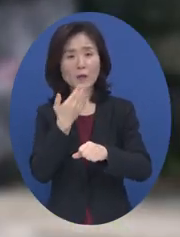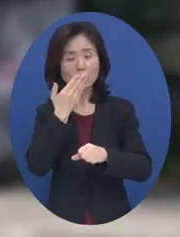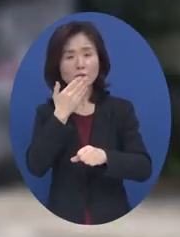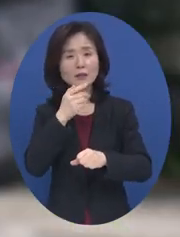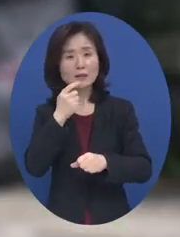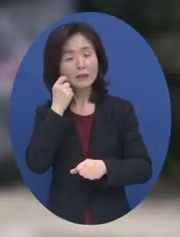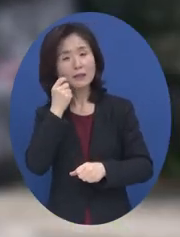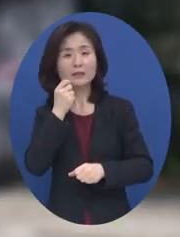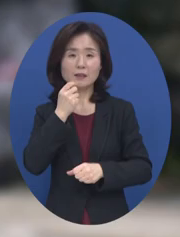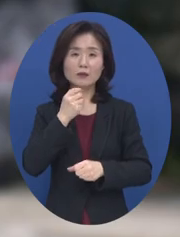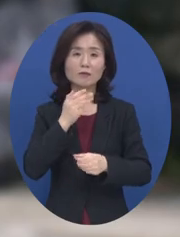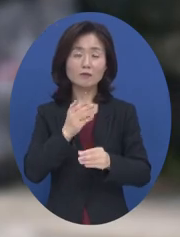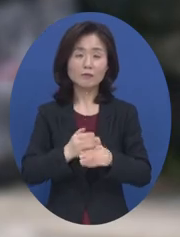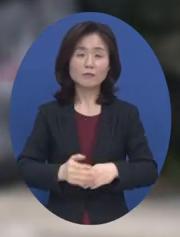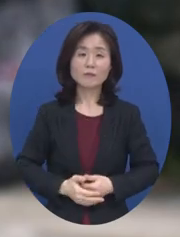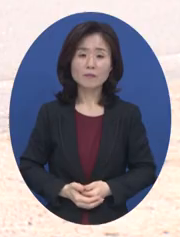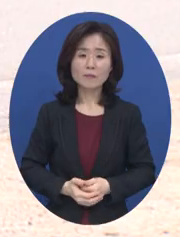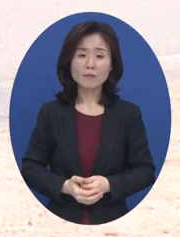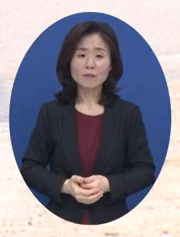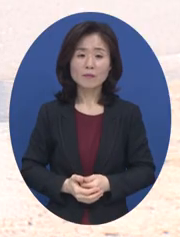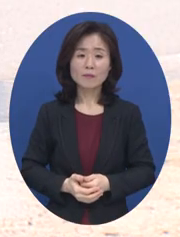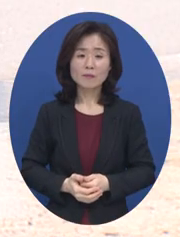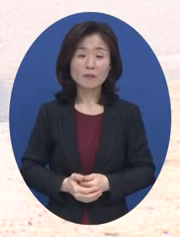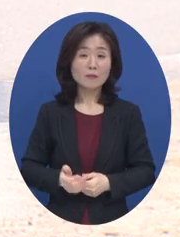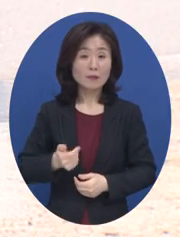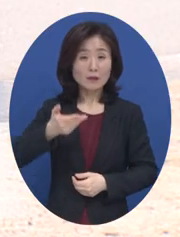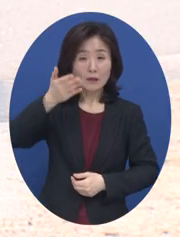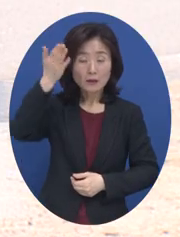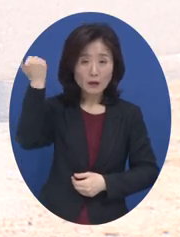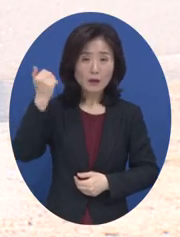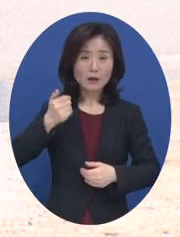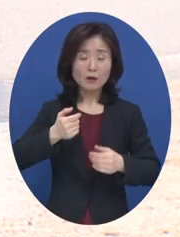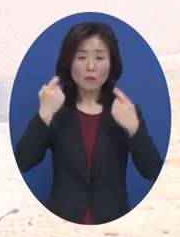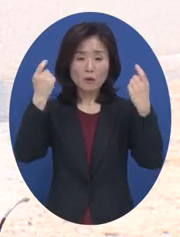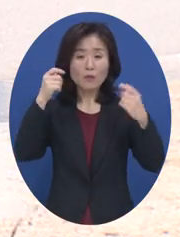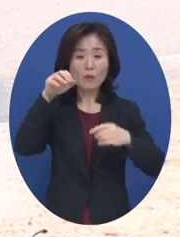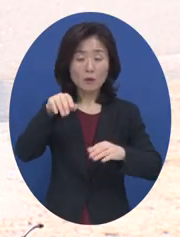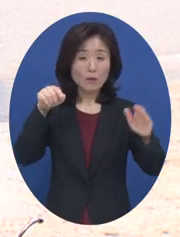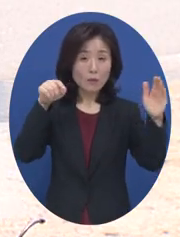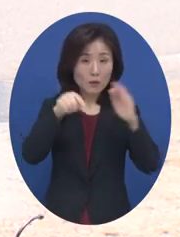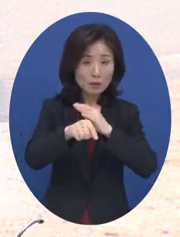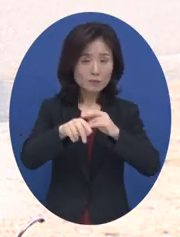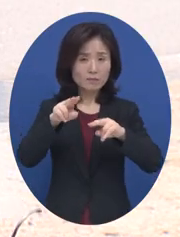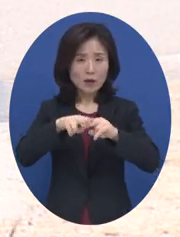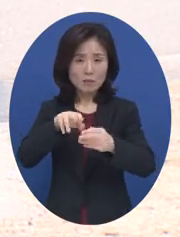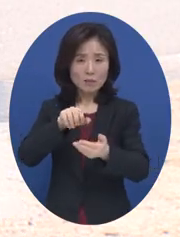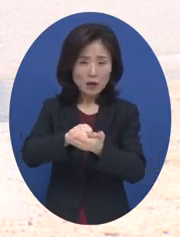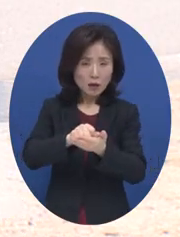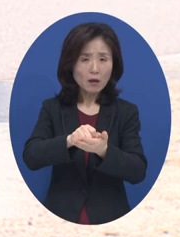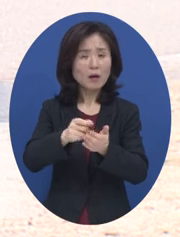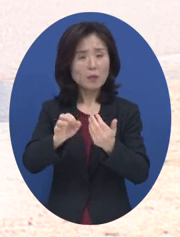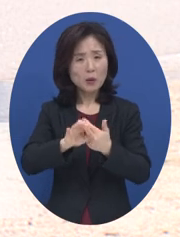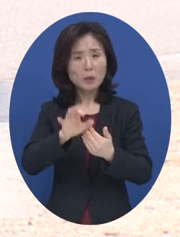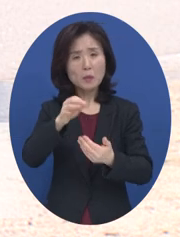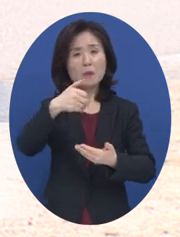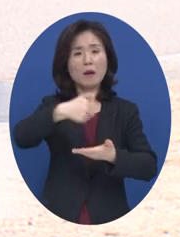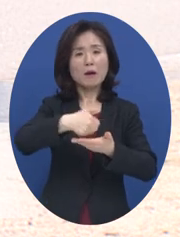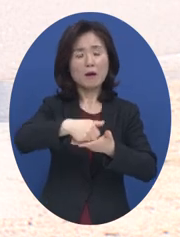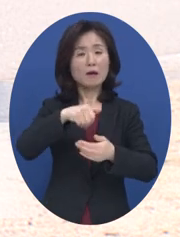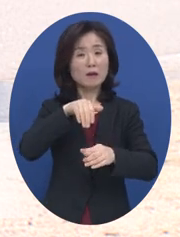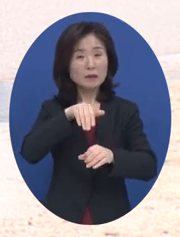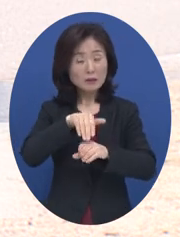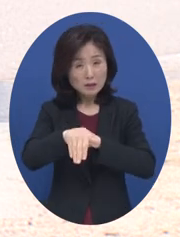인기를 끌고 있기 때문입니다 옛날에 이런 관광 뒤에 오면 뭐 자릿세를 받았네 뭐 하는